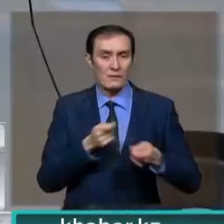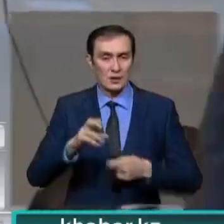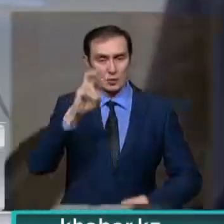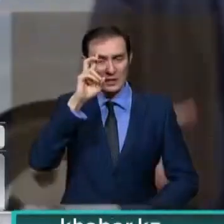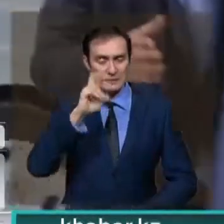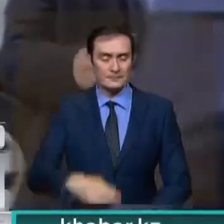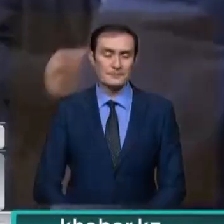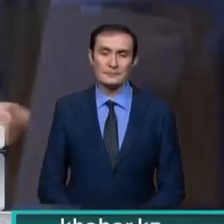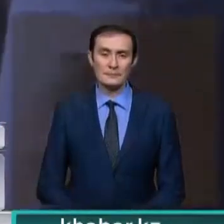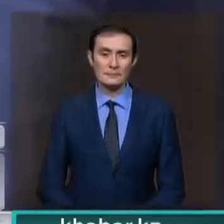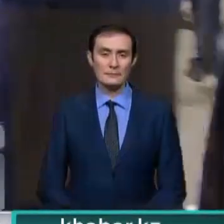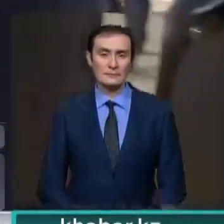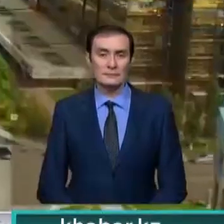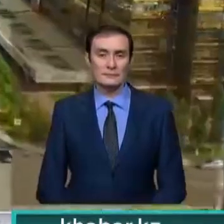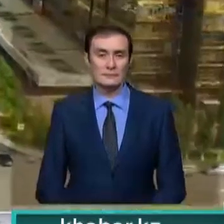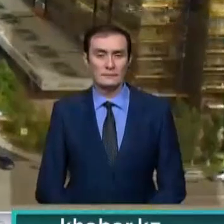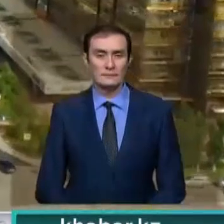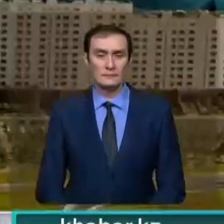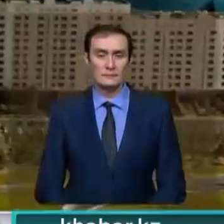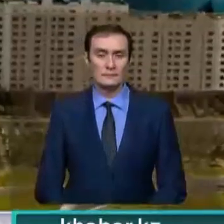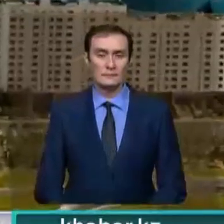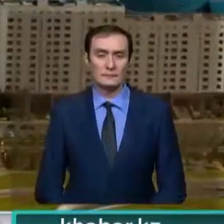страной айгуль иманбаева бахытбек нур таиф итоги дня